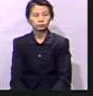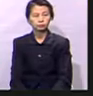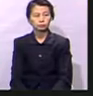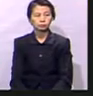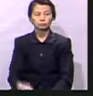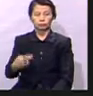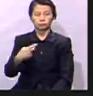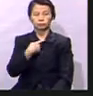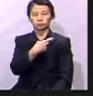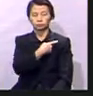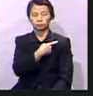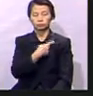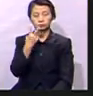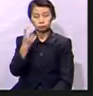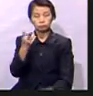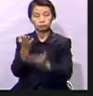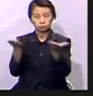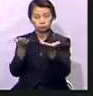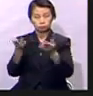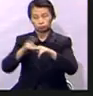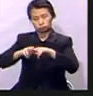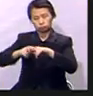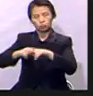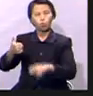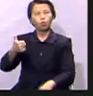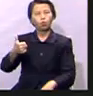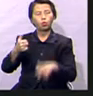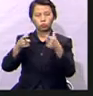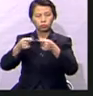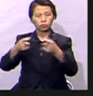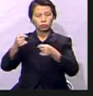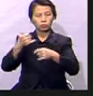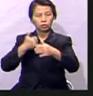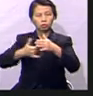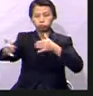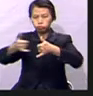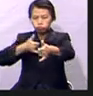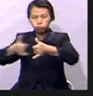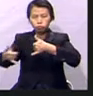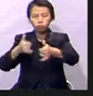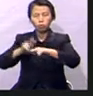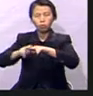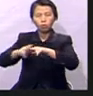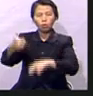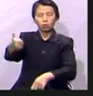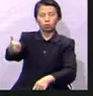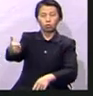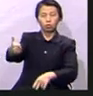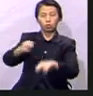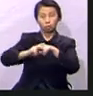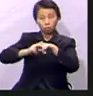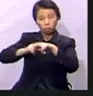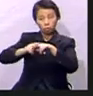Kalau kita perhatikan di sini, dia punya railway system. Masuk satu, keluar satu. Masuk satu, keluar satu. So, the